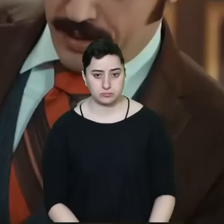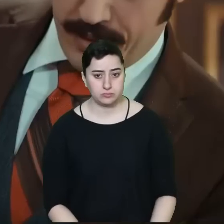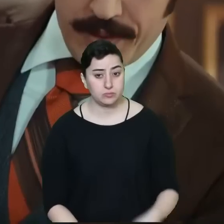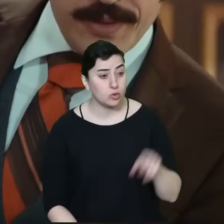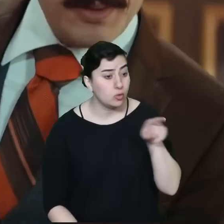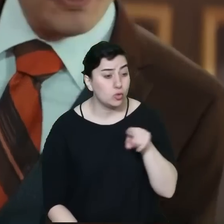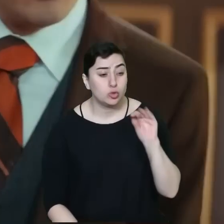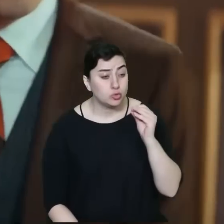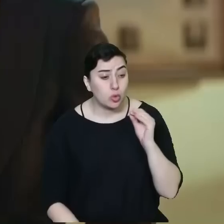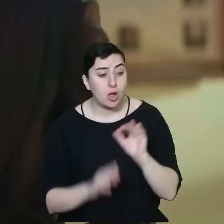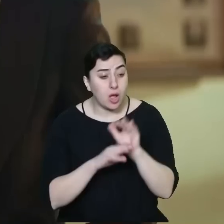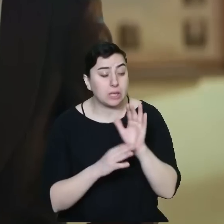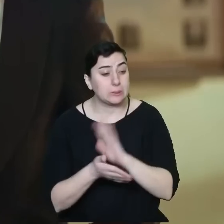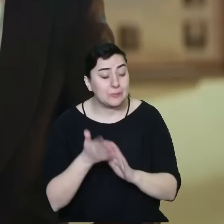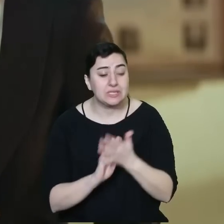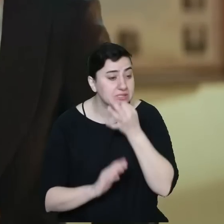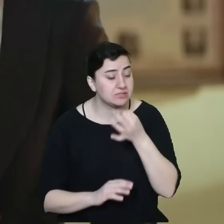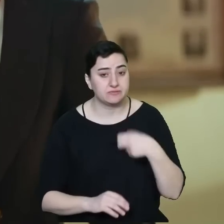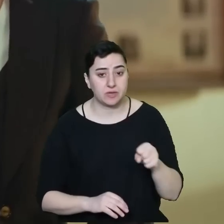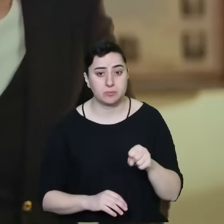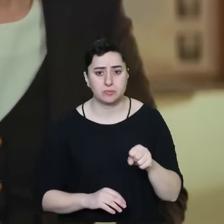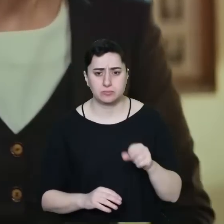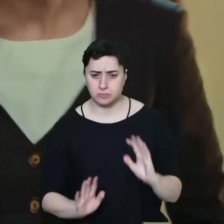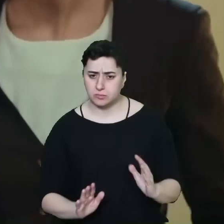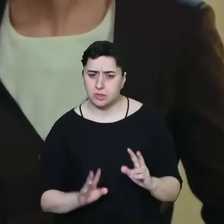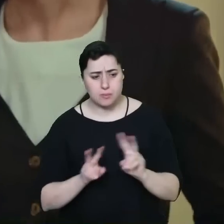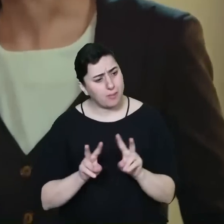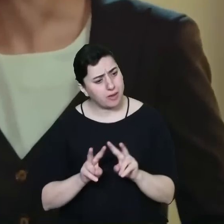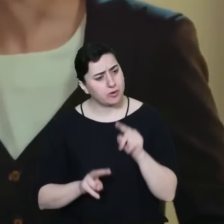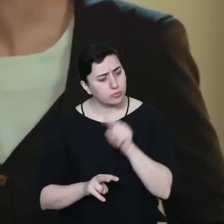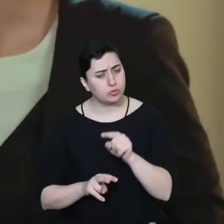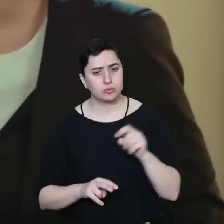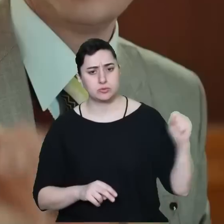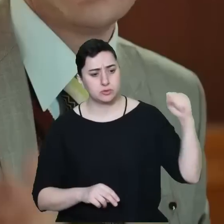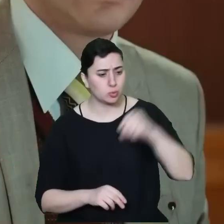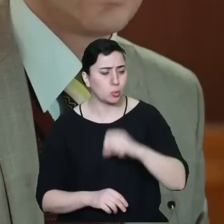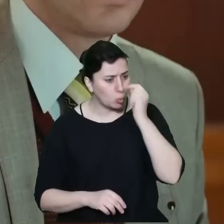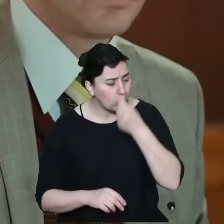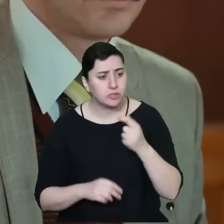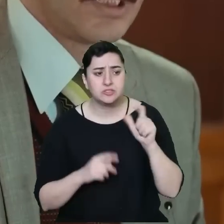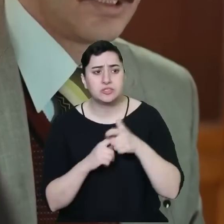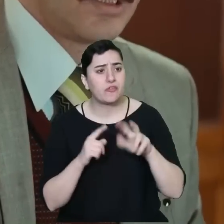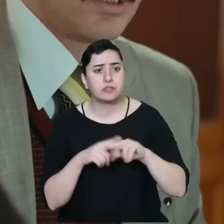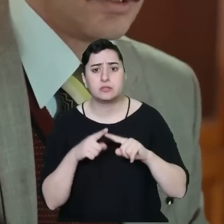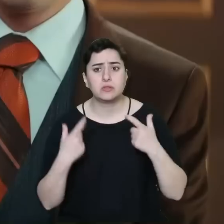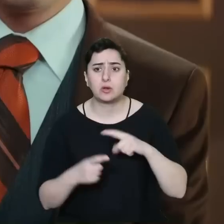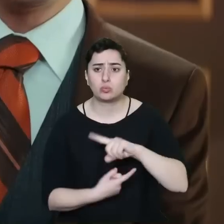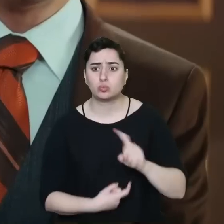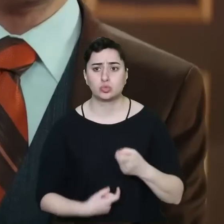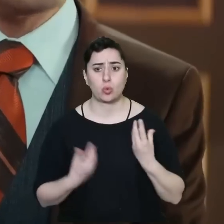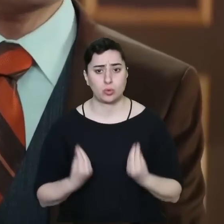O çocukların hayatlarını bitirmesine asla izin vermeyeceğim. Ya Merve'yi bir şekilde kolundan tutup getiririz. Cevat'ı nasıl bulacağız?